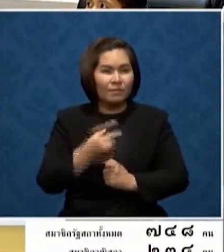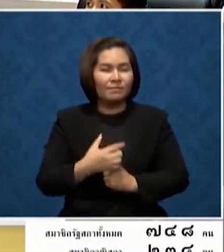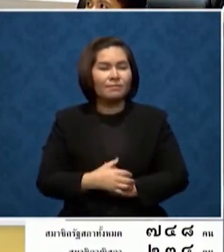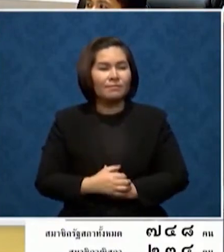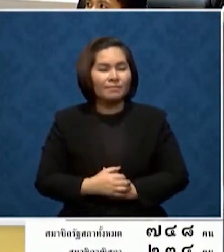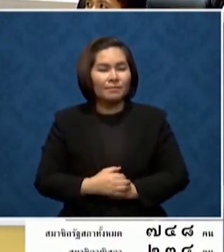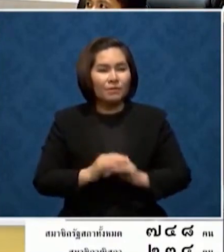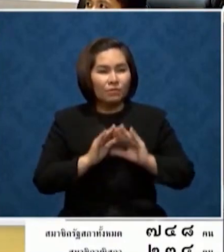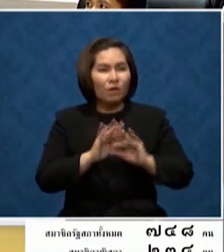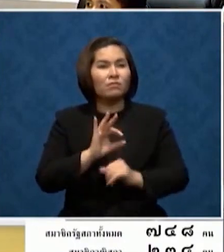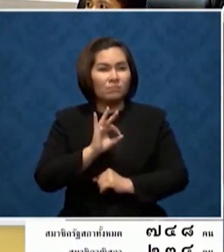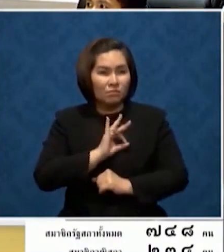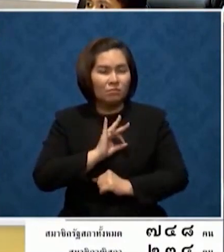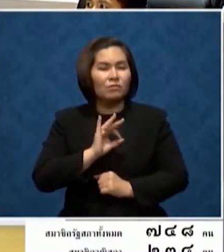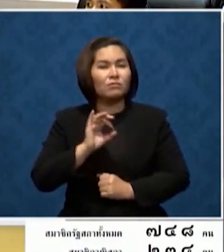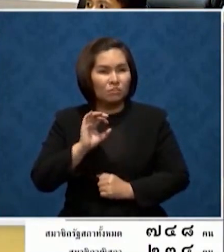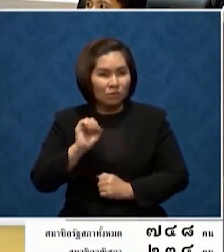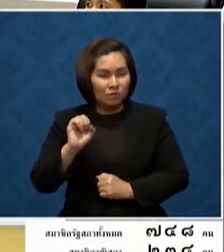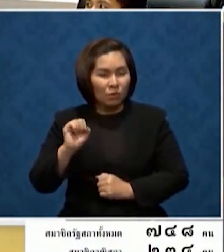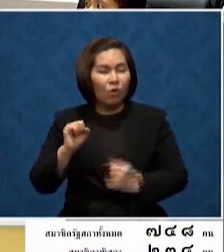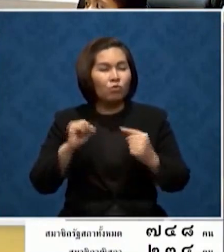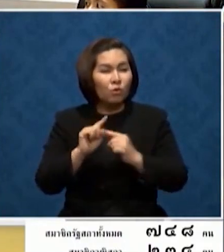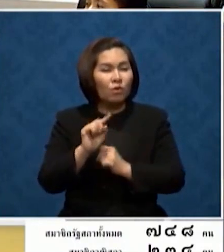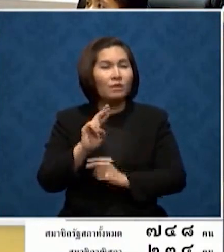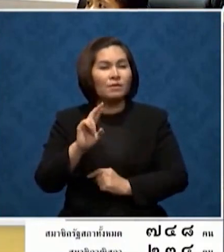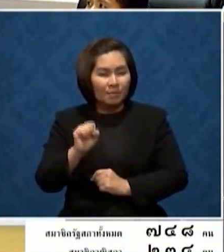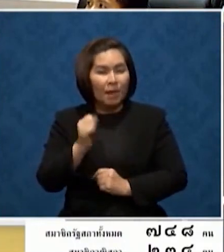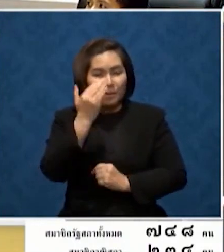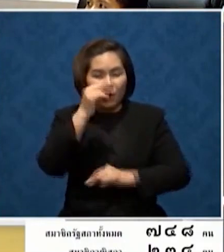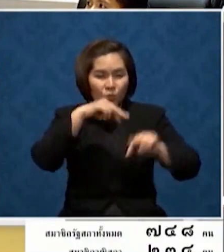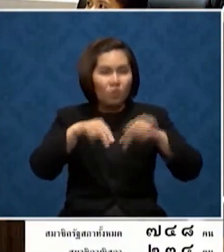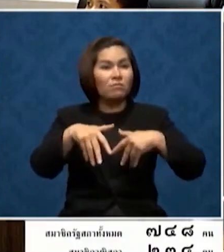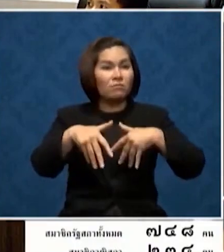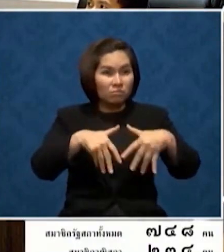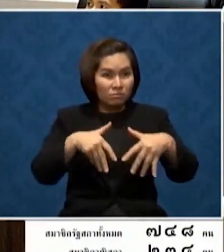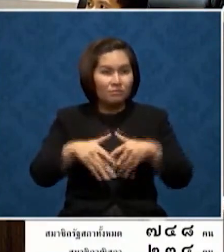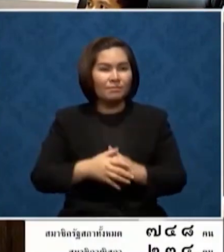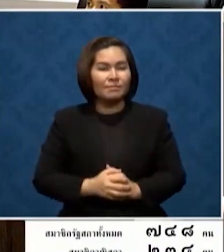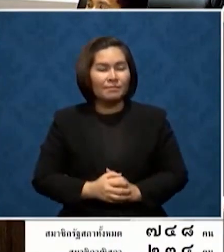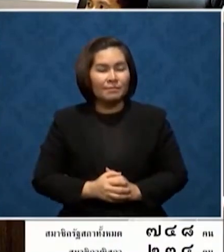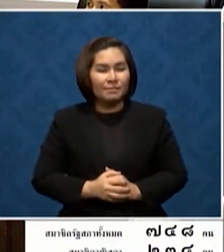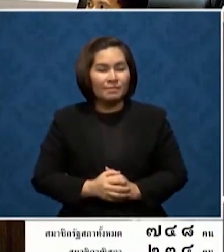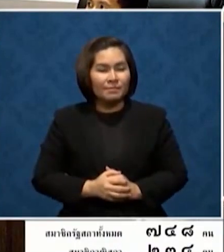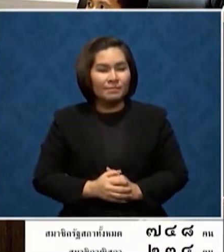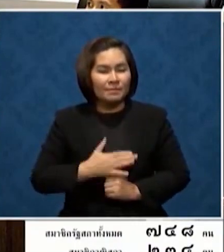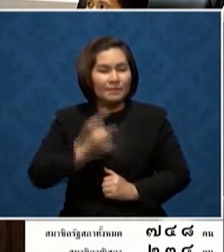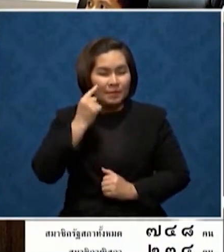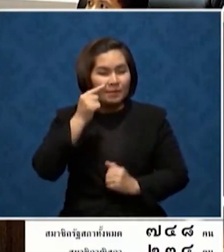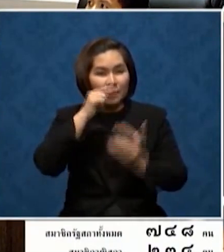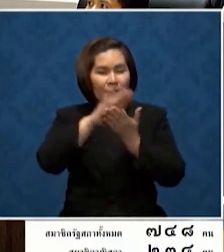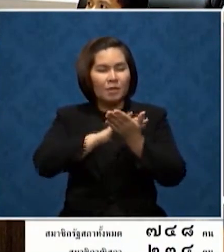ายการยุติธรรมและสิทธิมนุษยชนและนายนพรุตวรชิตพุทธิกุลอดีตแกนนำพิราบ